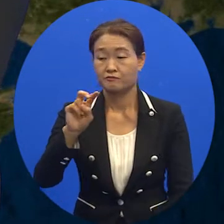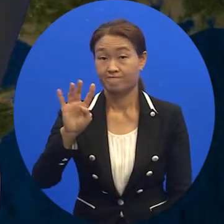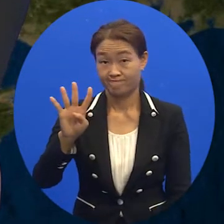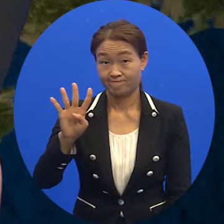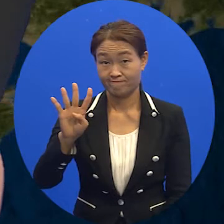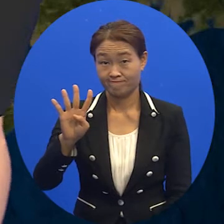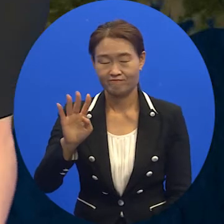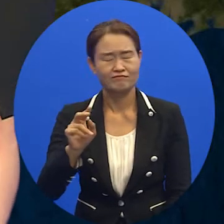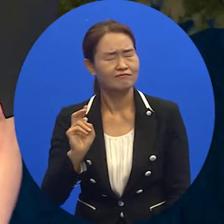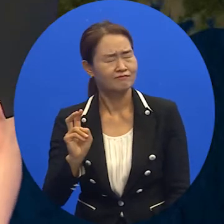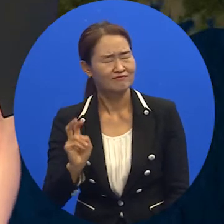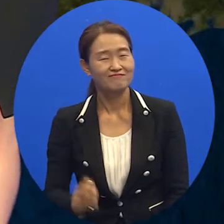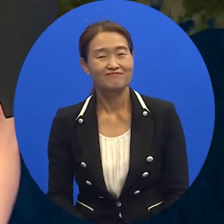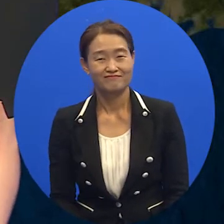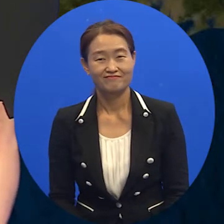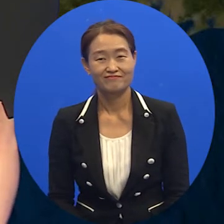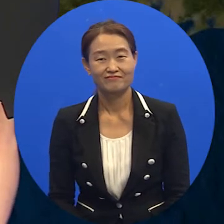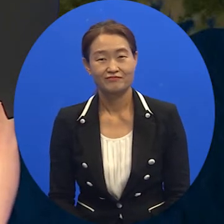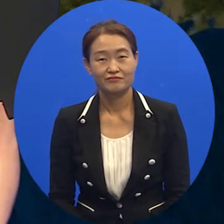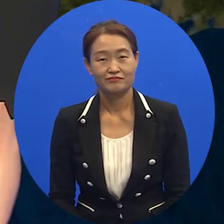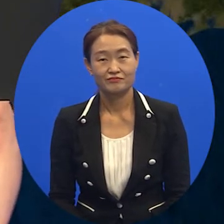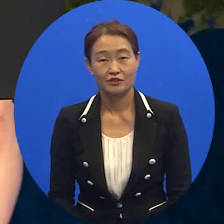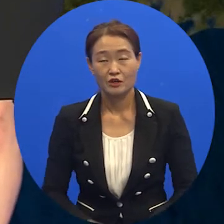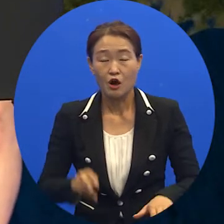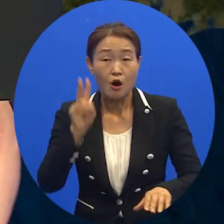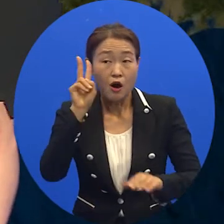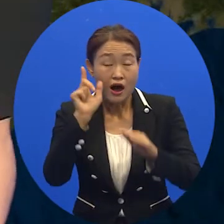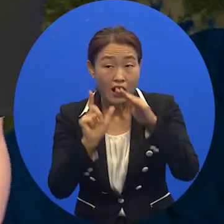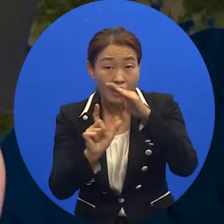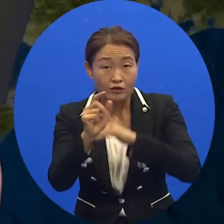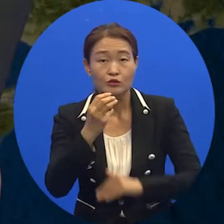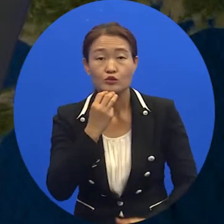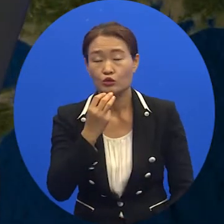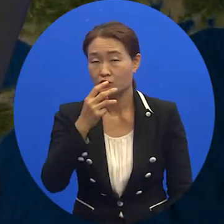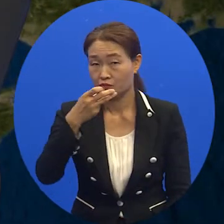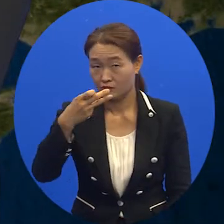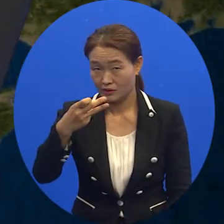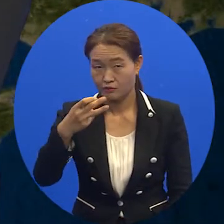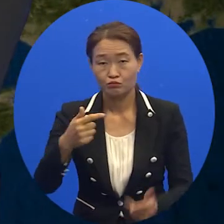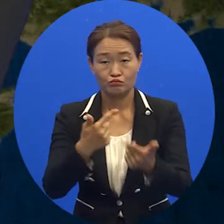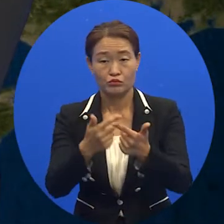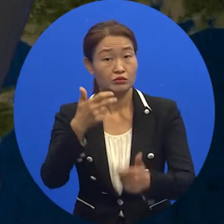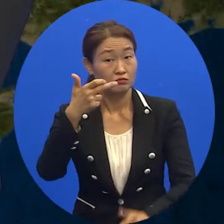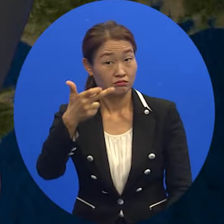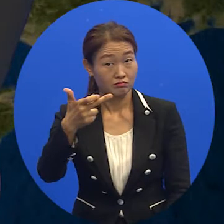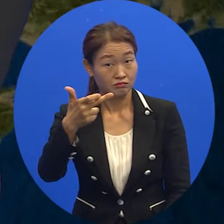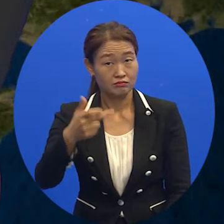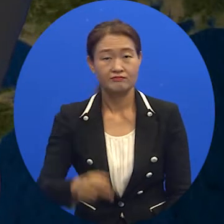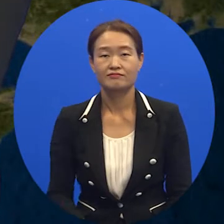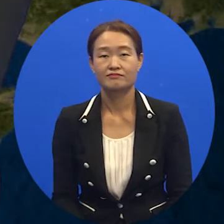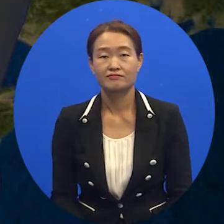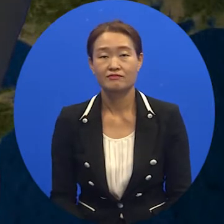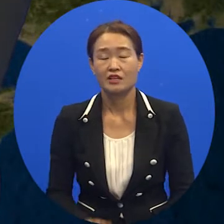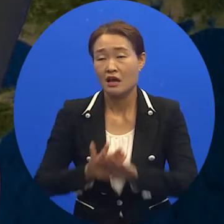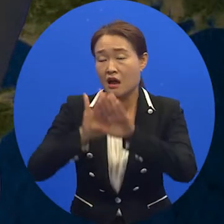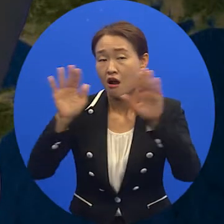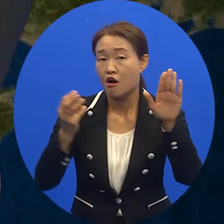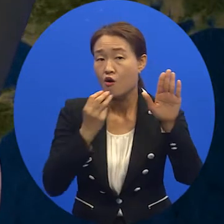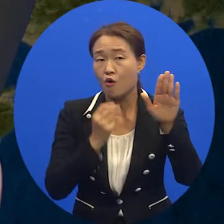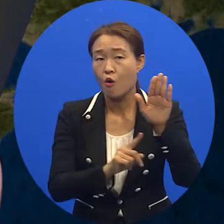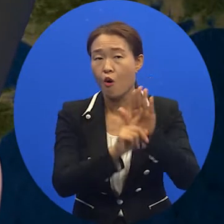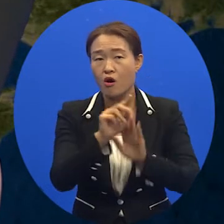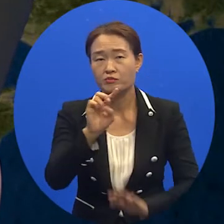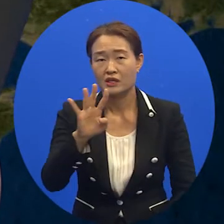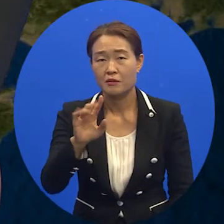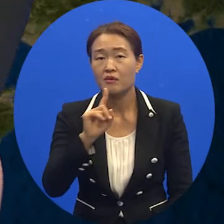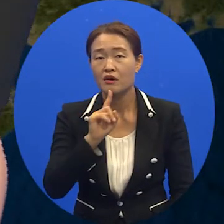부산 24도가 예상됩니다. 모레 아침 기온 서울은 13도, 부산 17도가 예상되고, 한낮에는